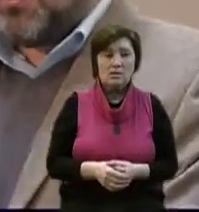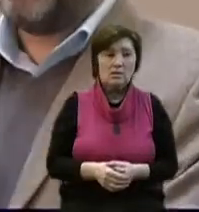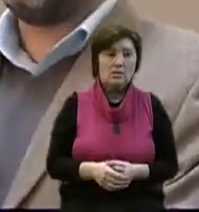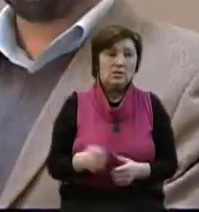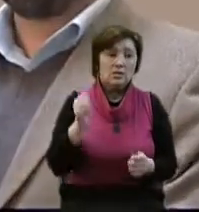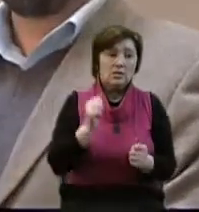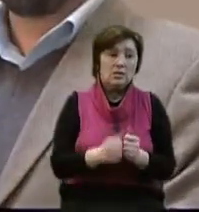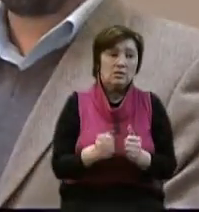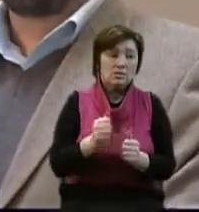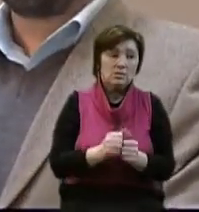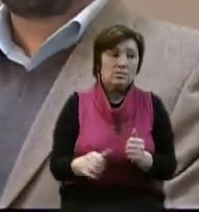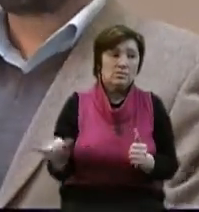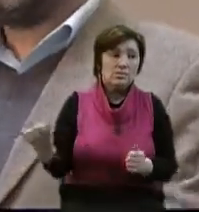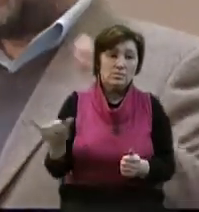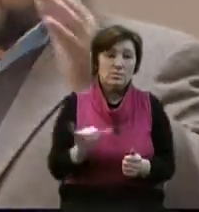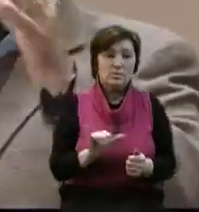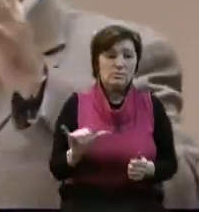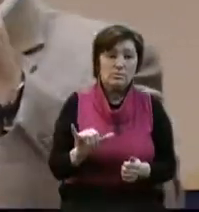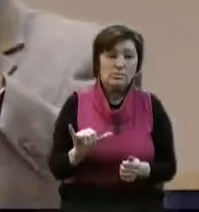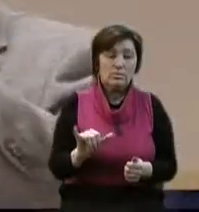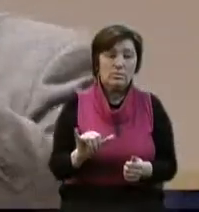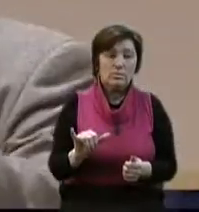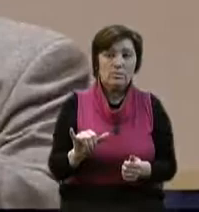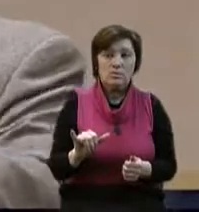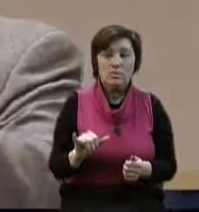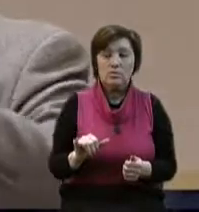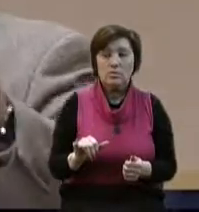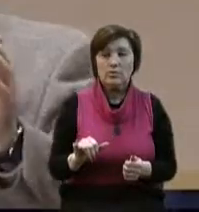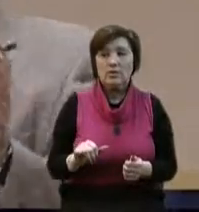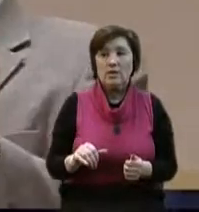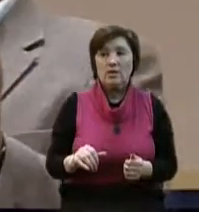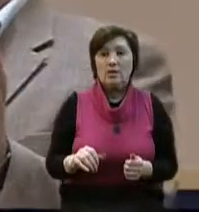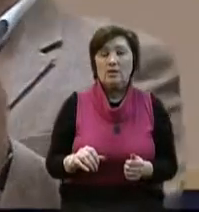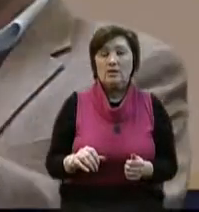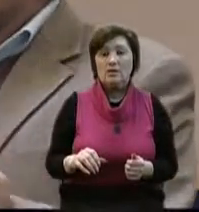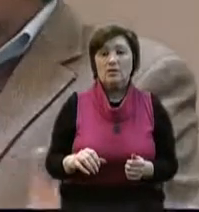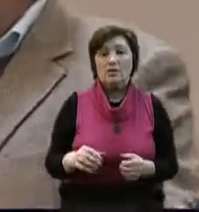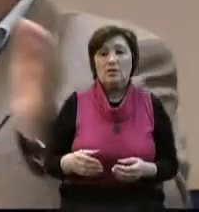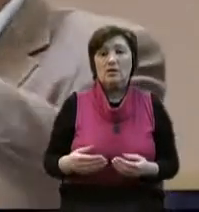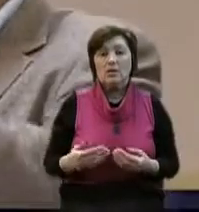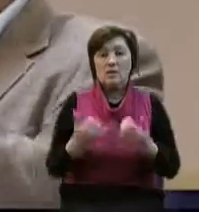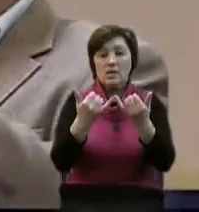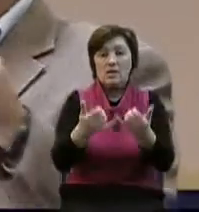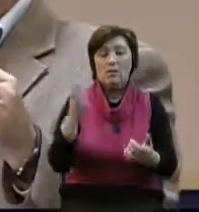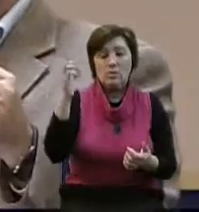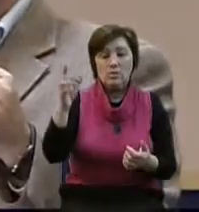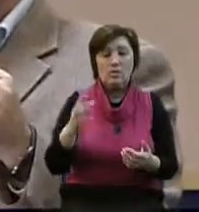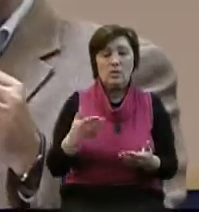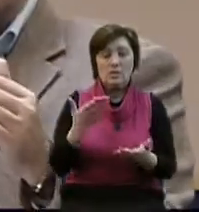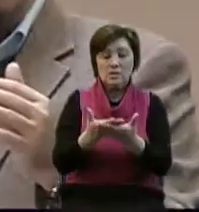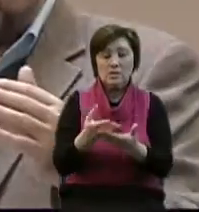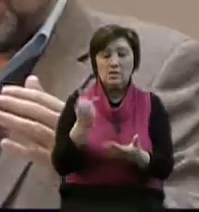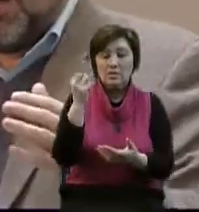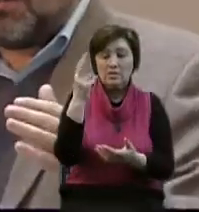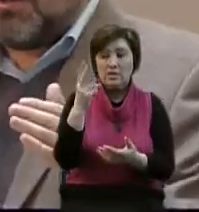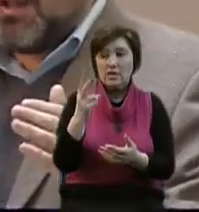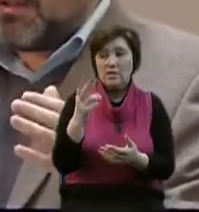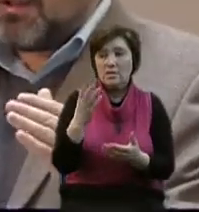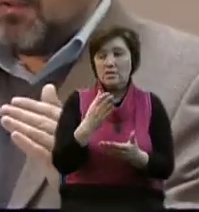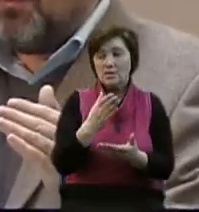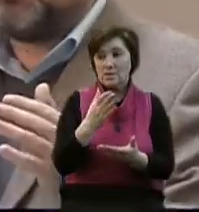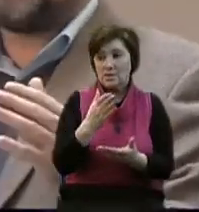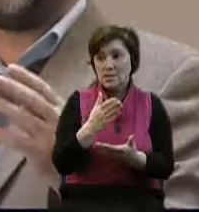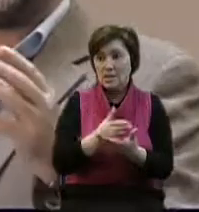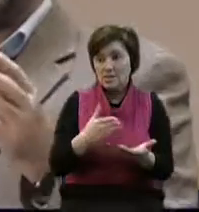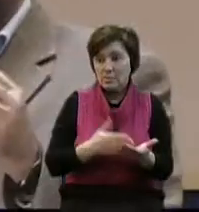субботу в скинии ложили 12 свежих хлебов, и через неделю их забирали. И по закону эти